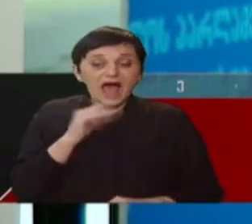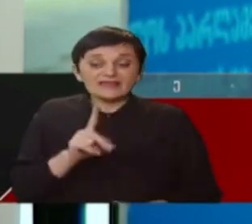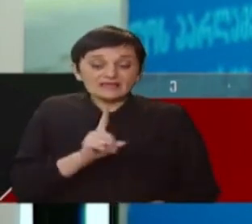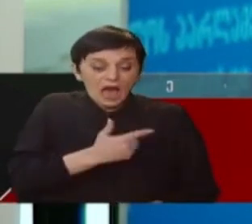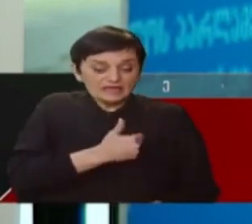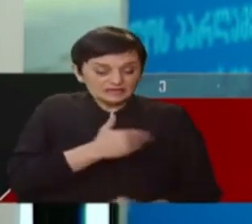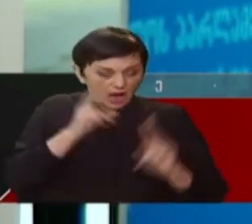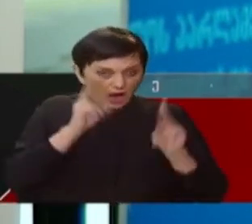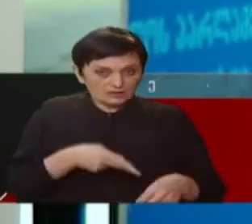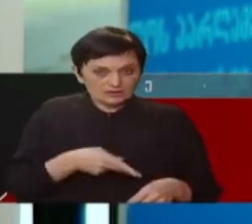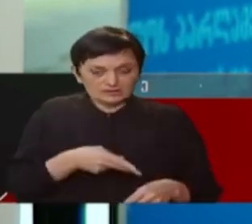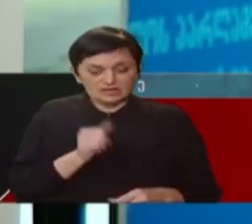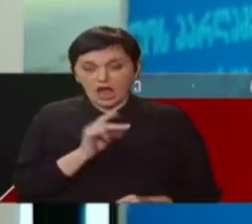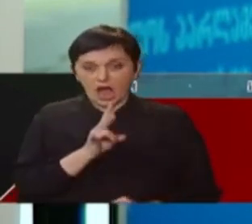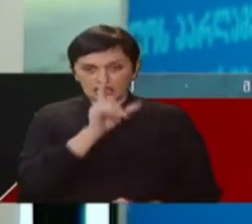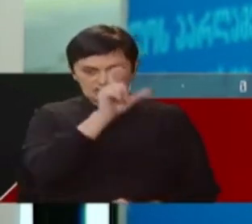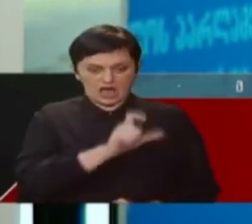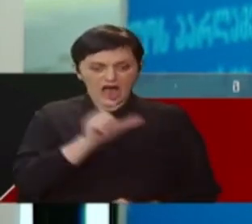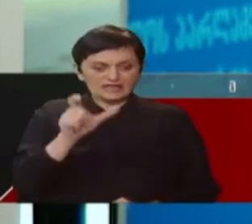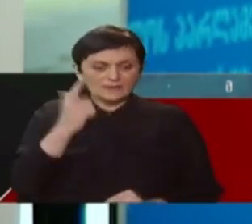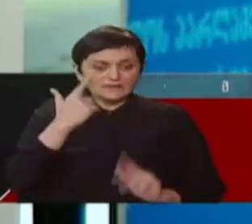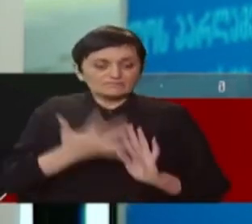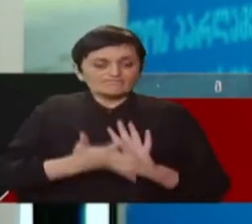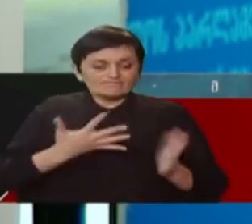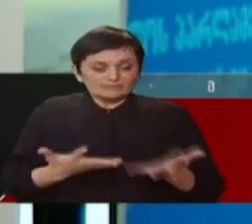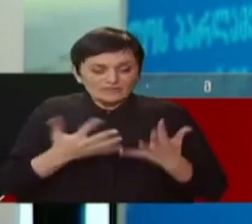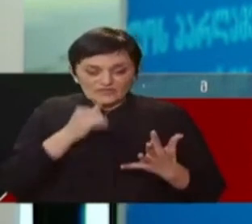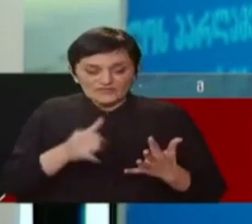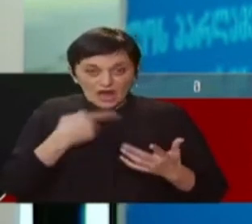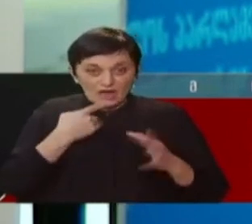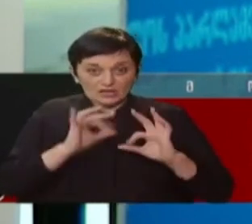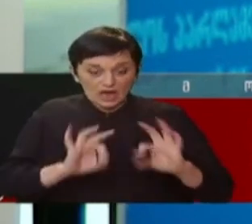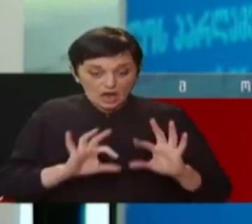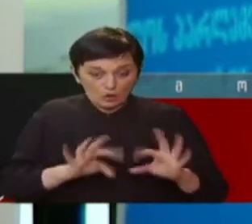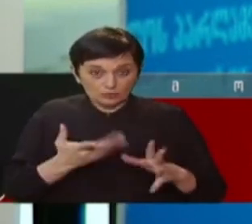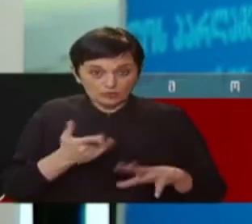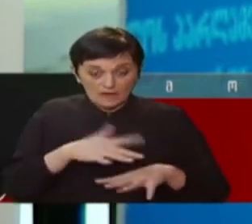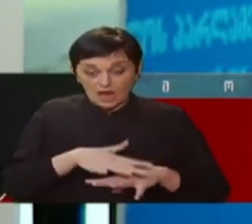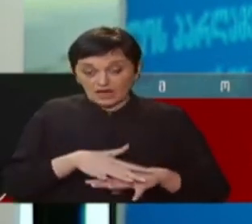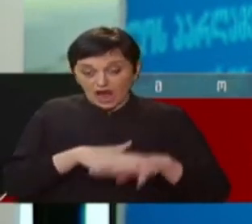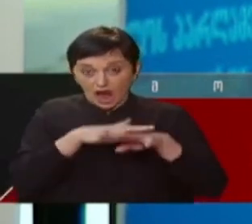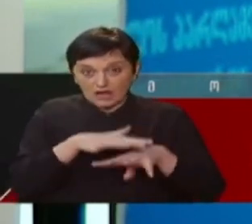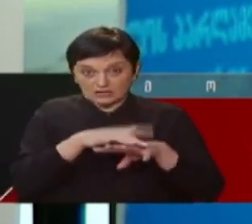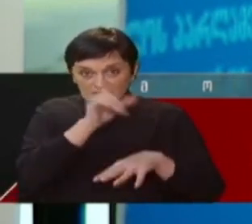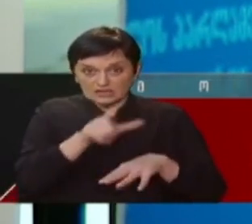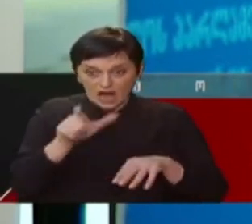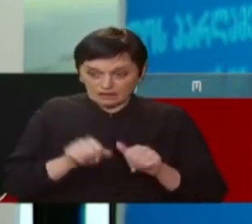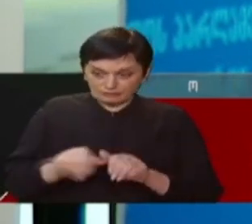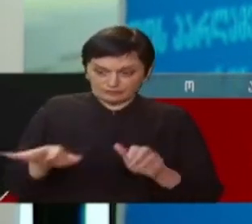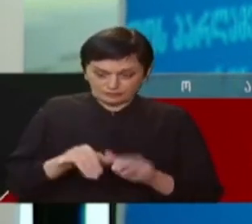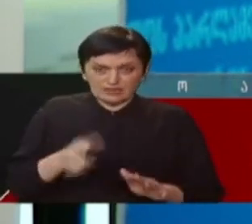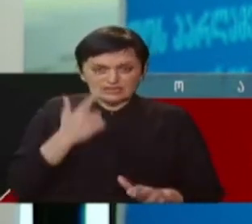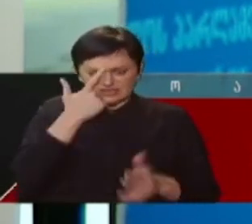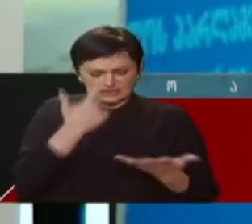იცი. ან ადამიანებს გასაგებად ვერეუბნები რა გინდა. ამ დროს აქციების მოწყობა ხო აქციებიდან ხალხის დაფრთხობას ნიშნავს.